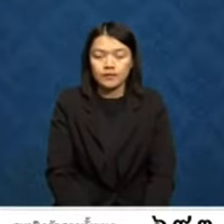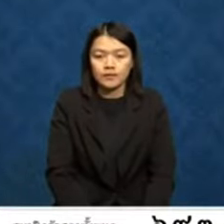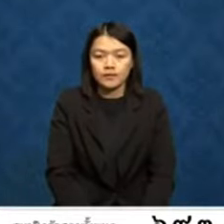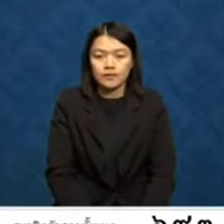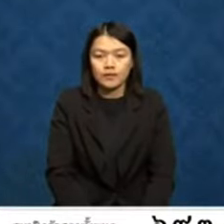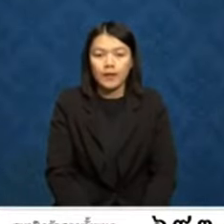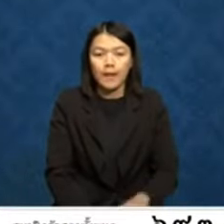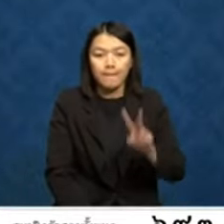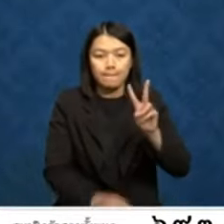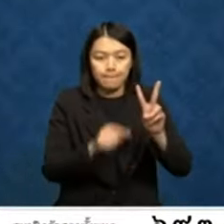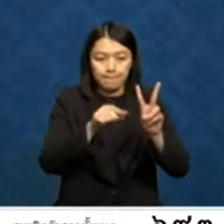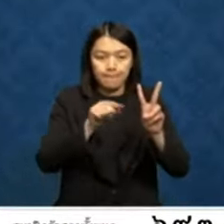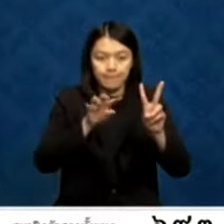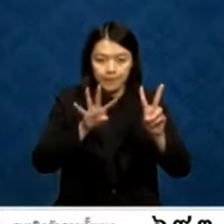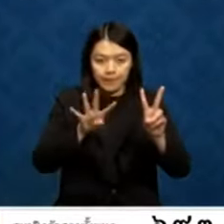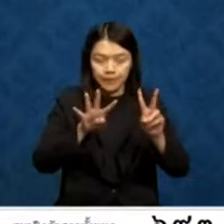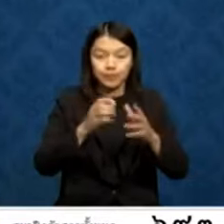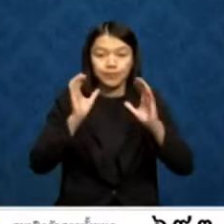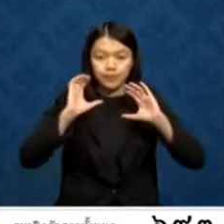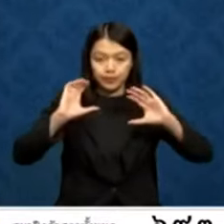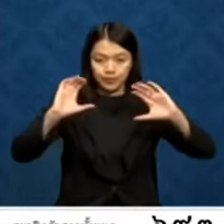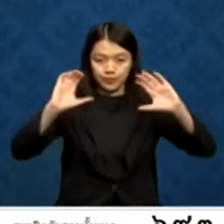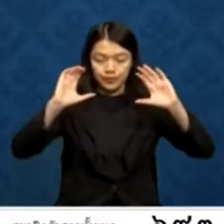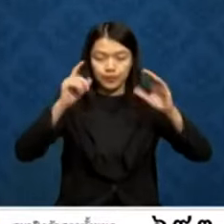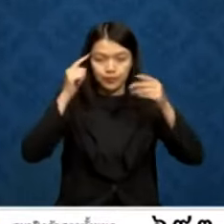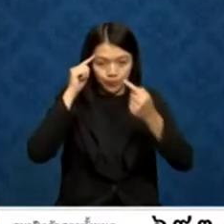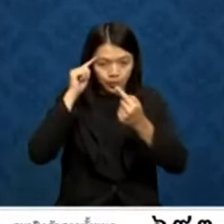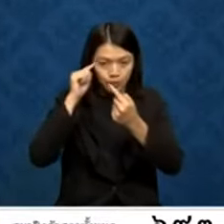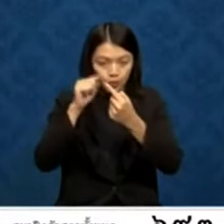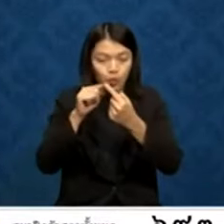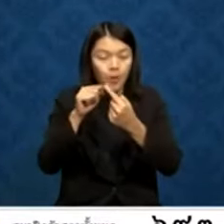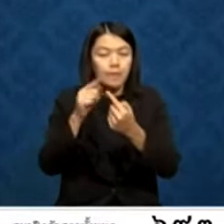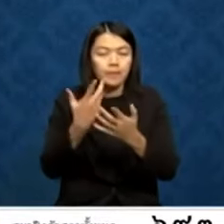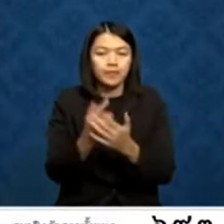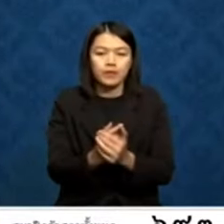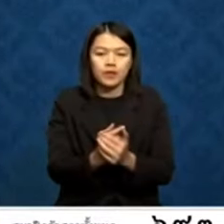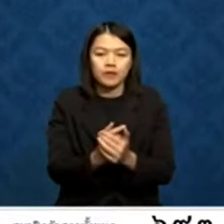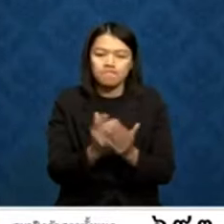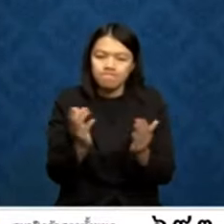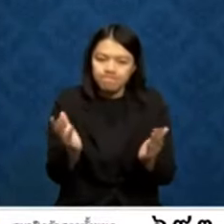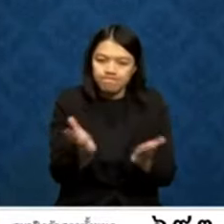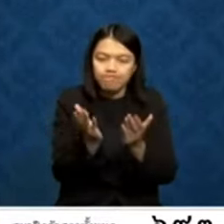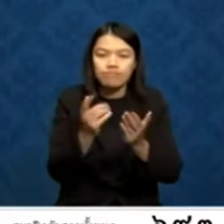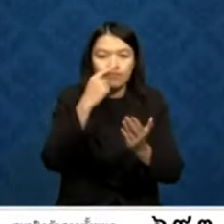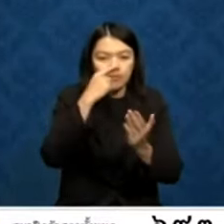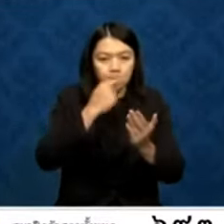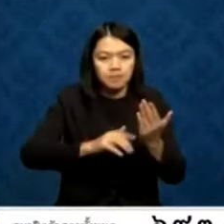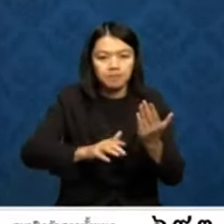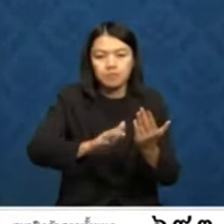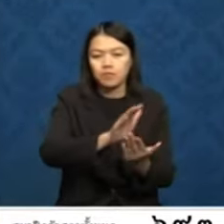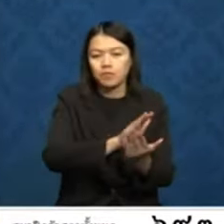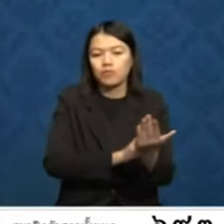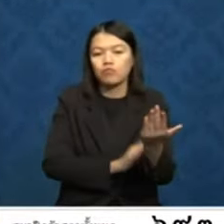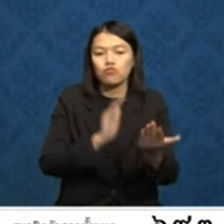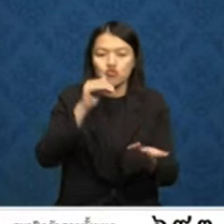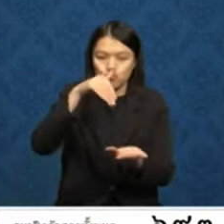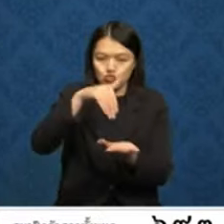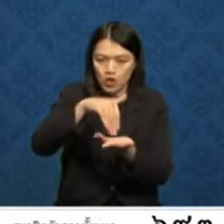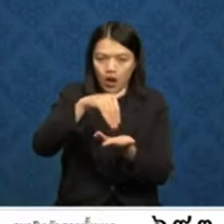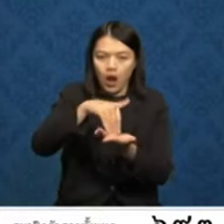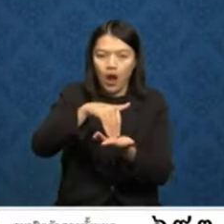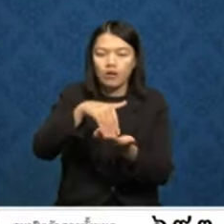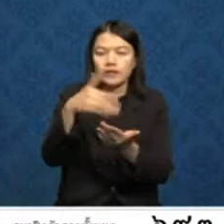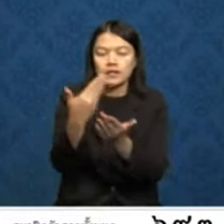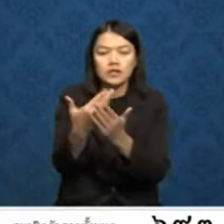สองจุดสี่รัฐบาลจะมุ่งสู่เป้าหมายที่จะทำให้ประเทศไทยเป็นหนึ่งในศูนย์กลางการ